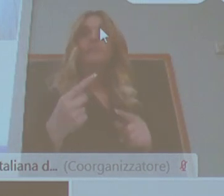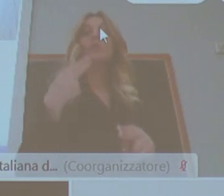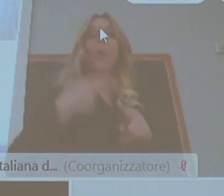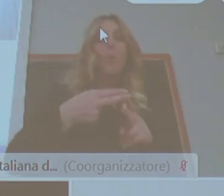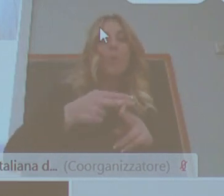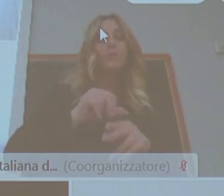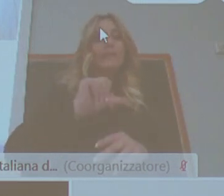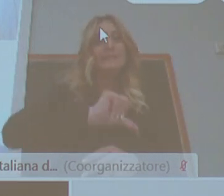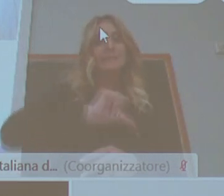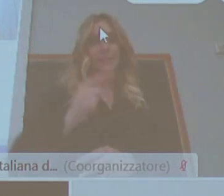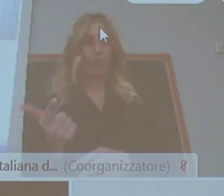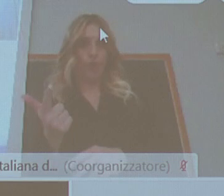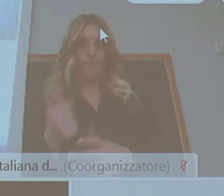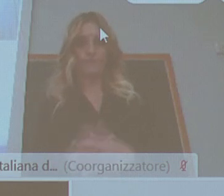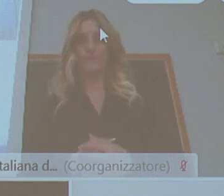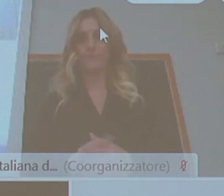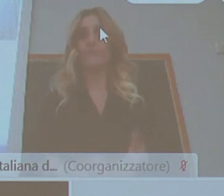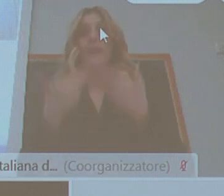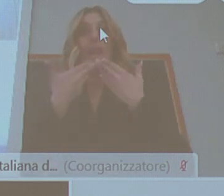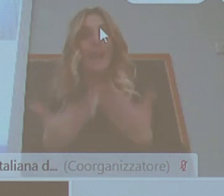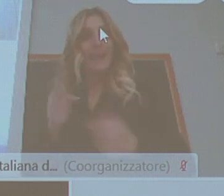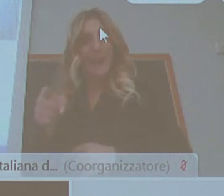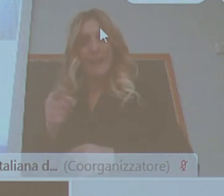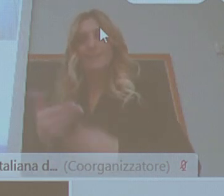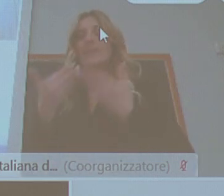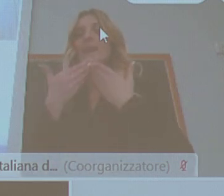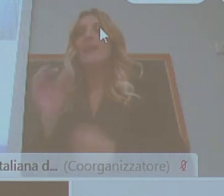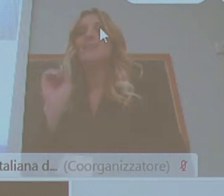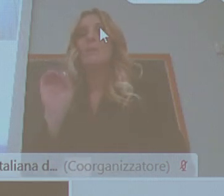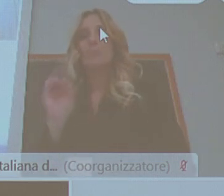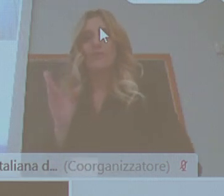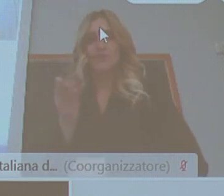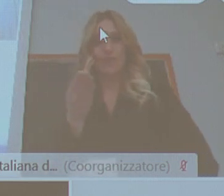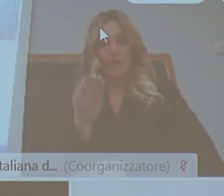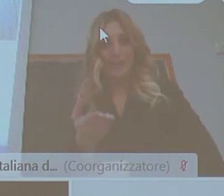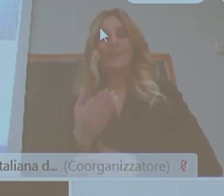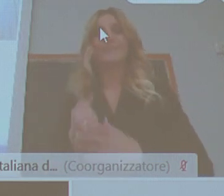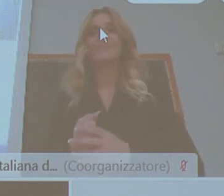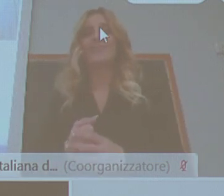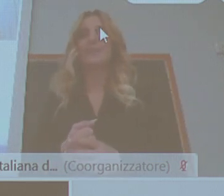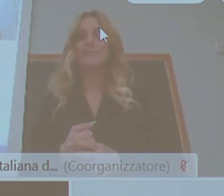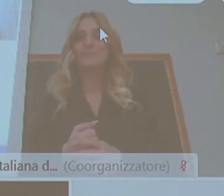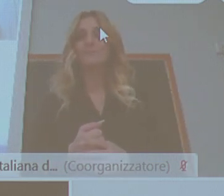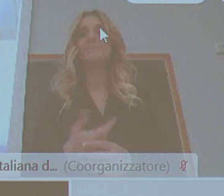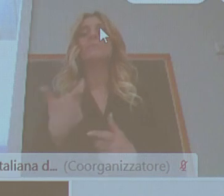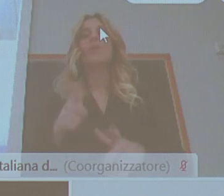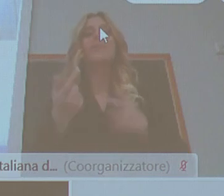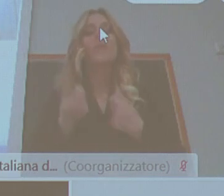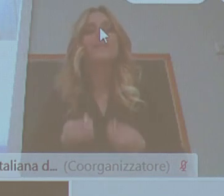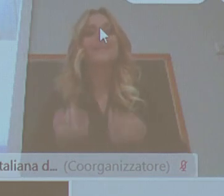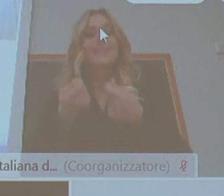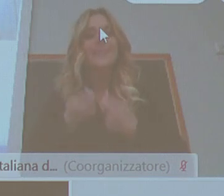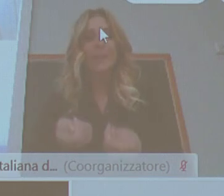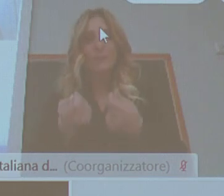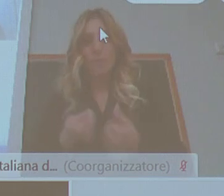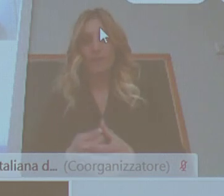questa tavola rotonda. No, grazie a voi, grazie alla professoressa Tondini e alla Mandanici per gli stimoli che